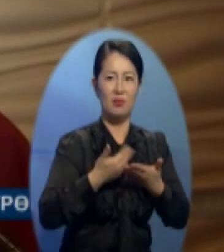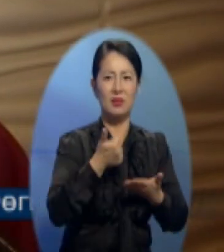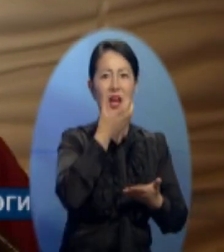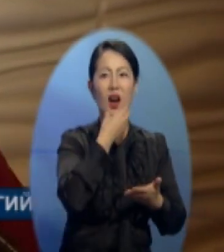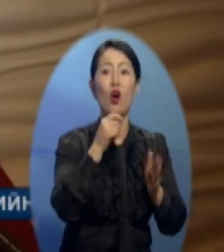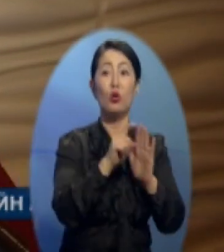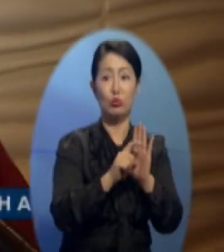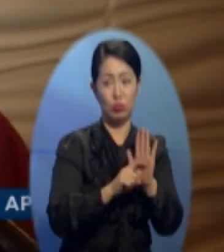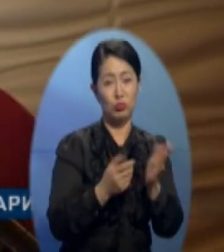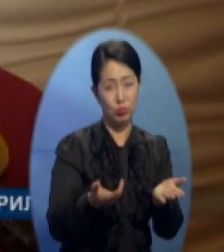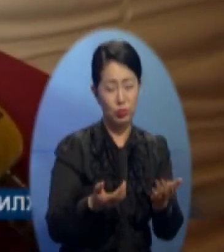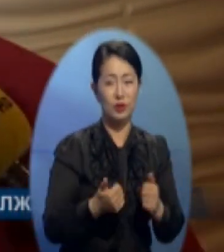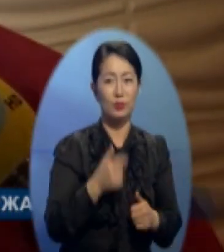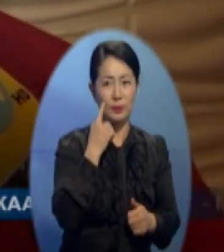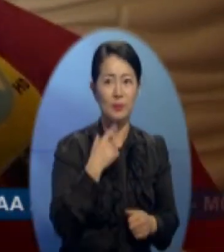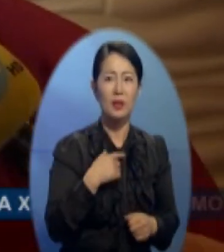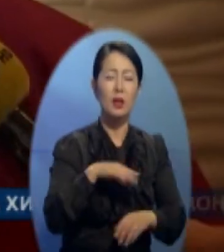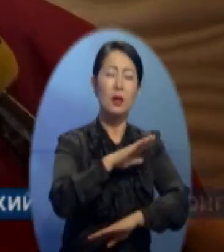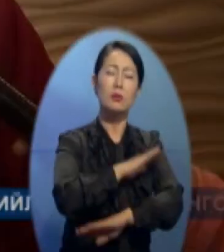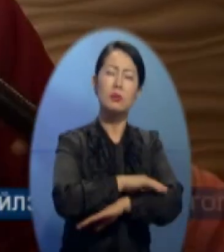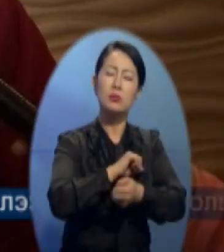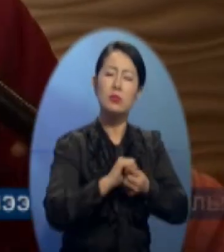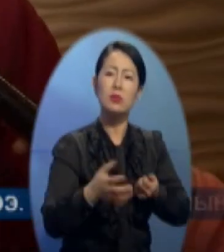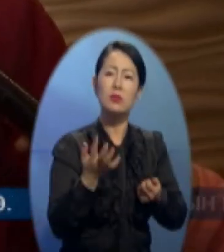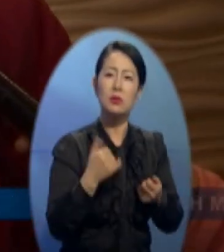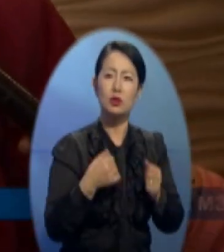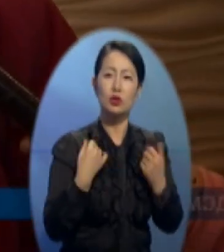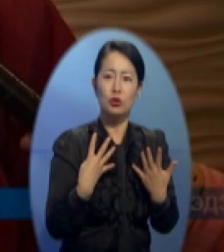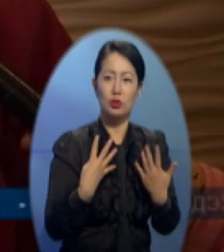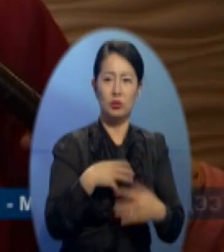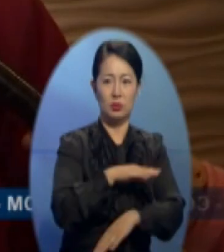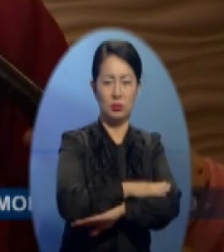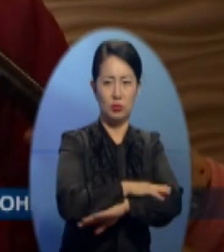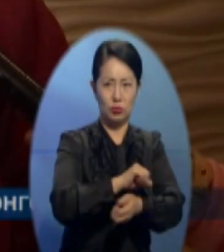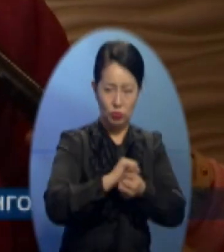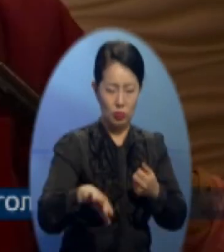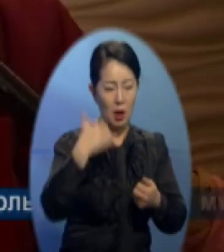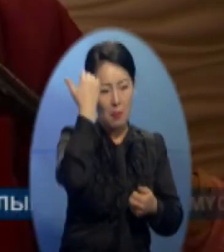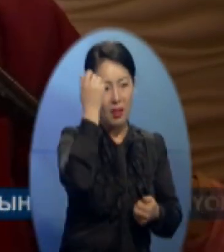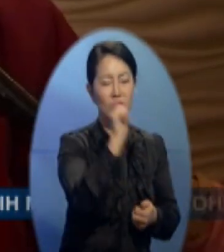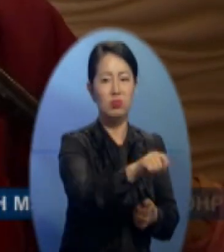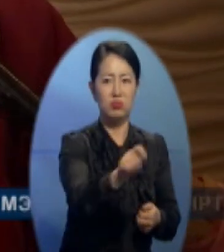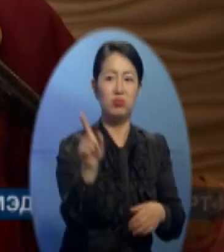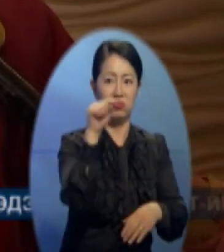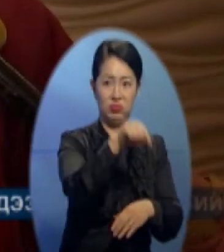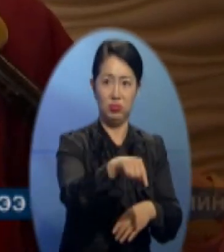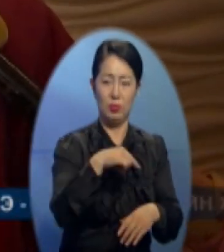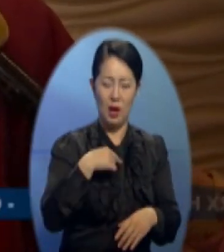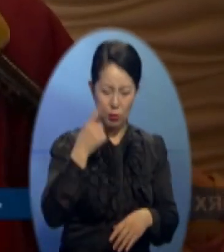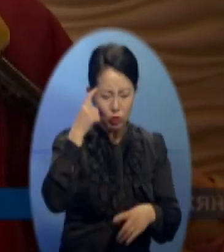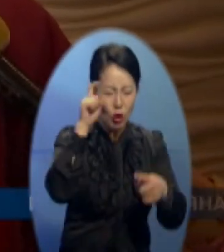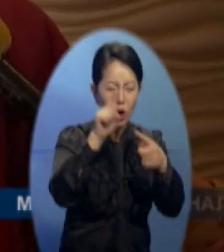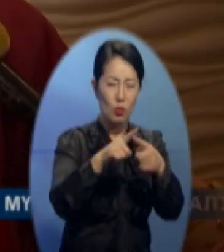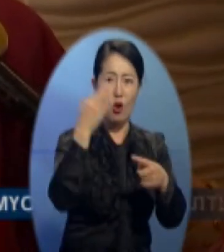байна гэж бодож байна. Эдгээр анги төсөөд мал дээр гарсан бэ юм даа? Суур болсоорлын жимсэд мал дээр гарсан. Миний зорилго бол одоо